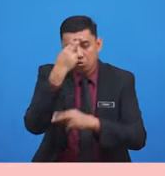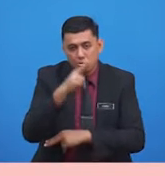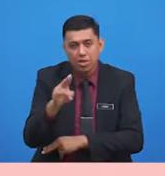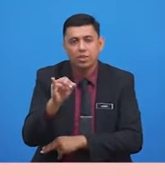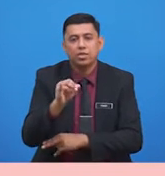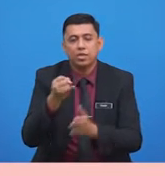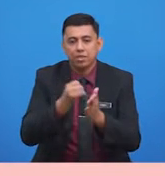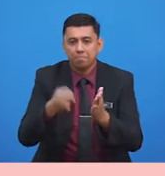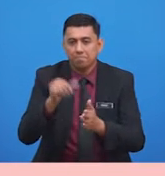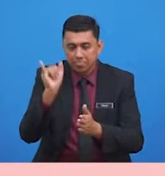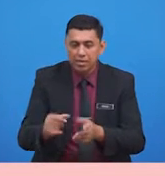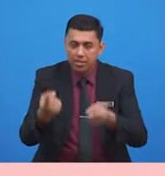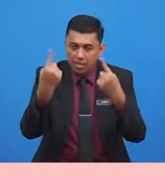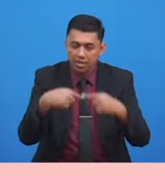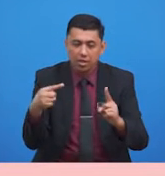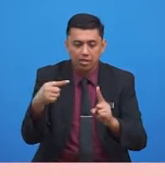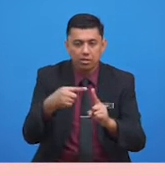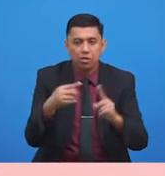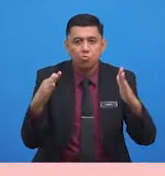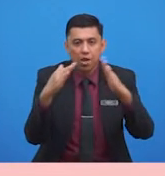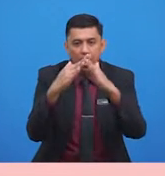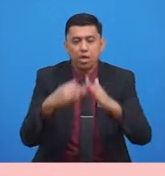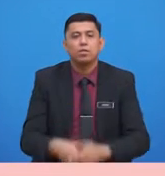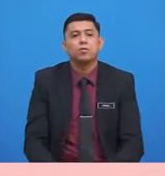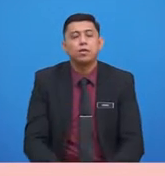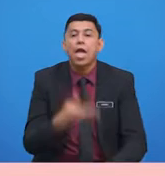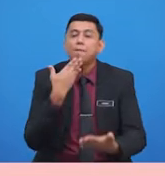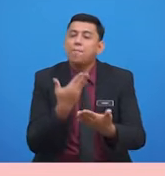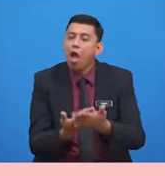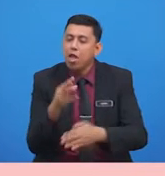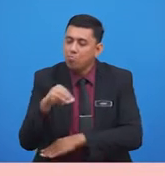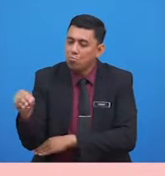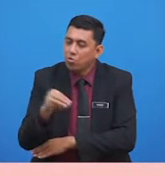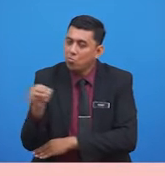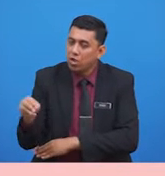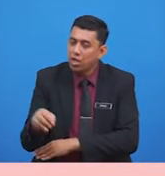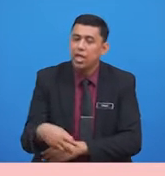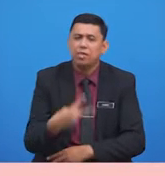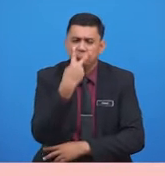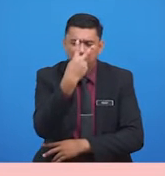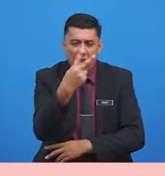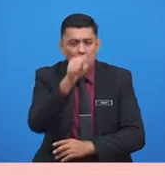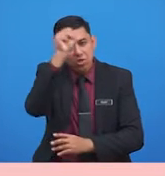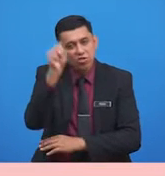menghormati jiran yang datang ke rumah. Baik, murid-murid. Kita lihat soalan.